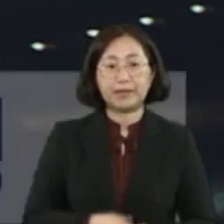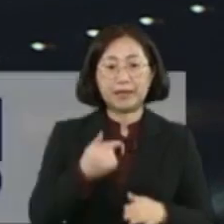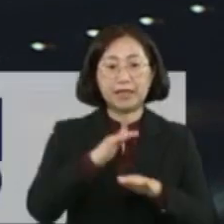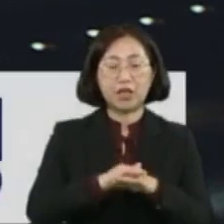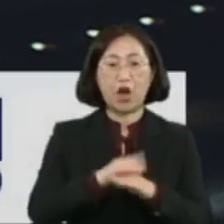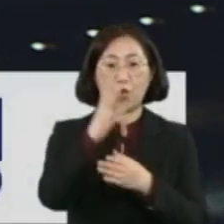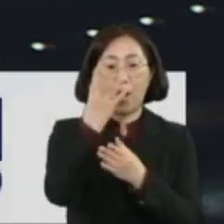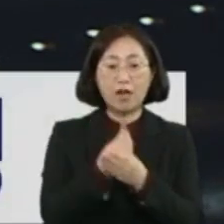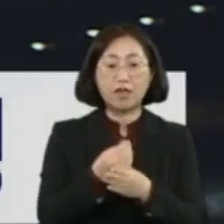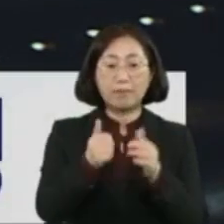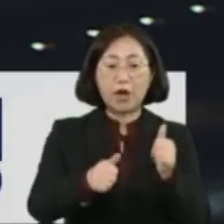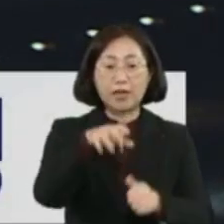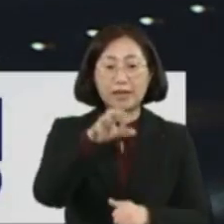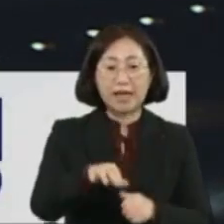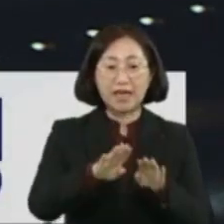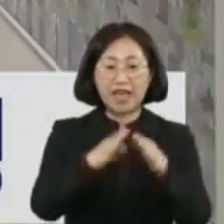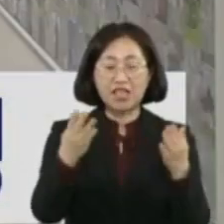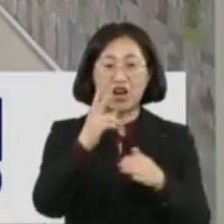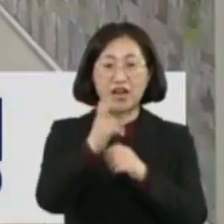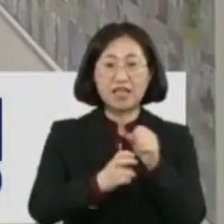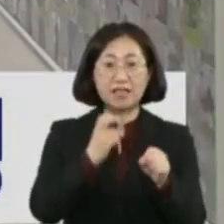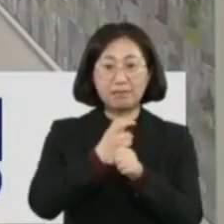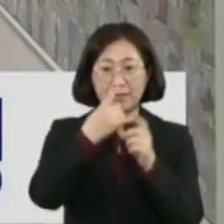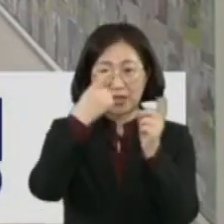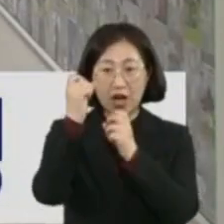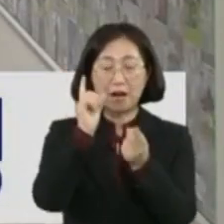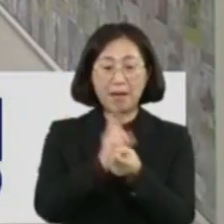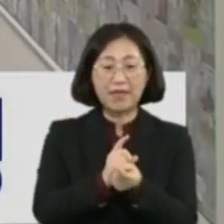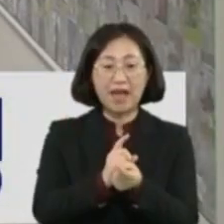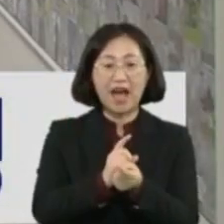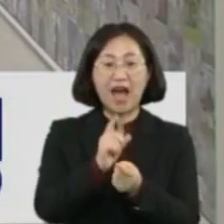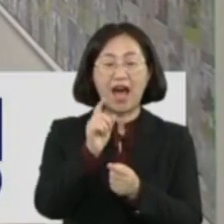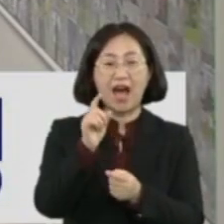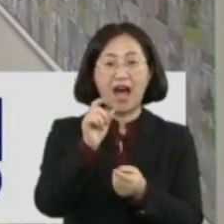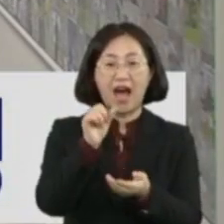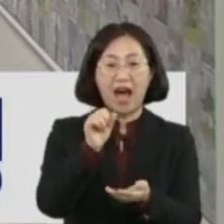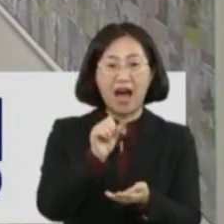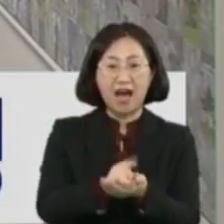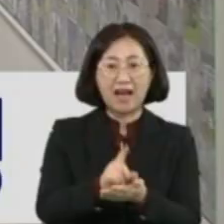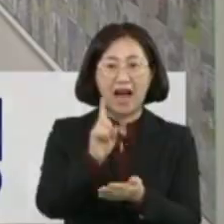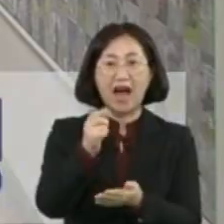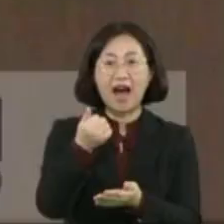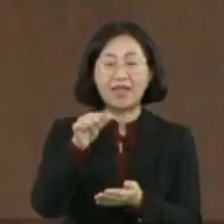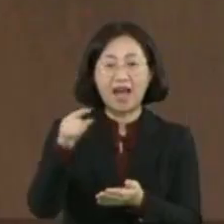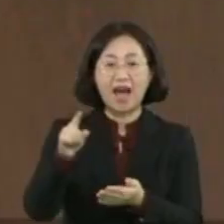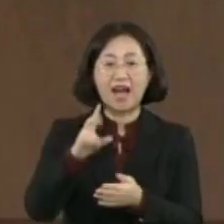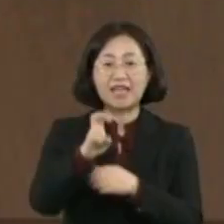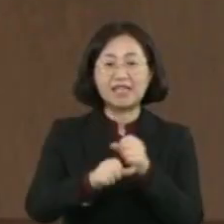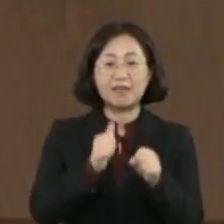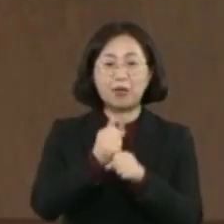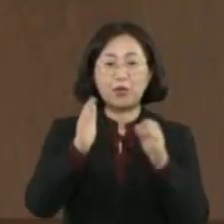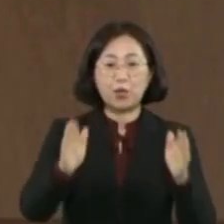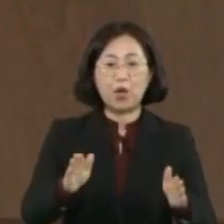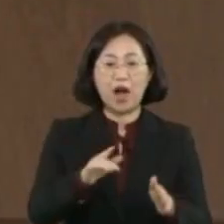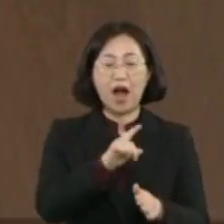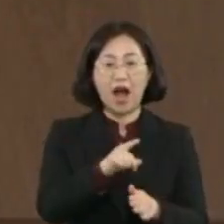대전 월드컵 경기장이 개장 20주년을 맞아 대전 하나시티즌과 25년간